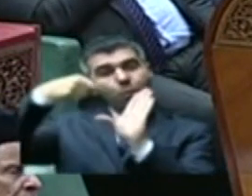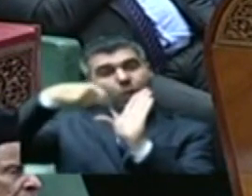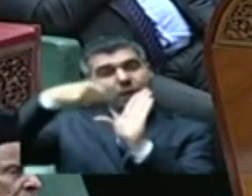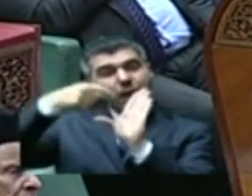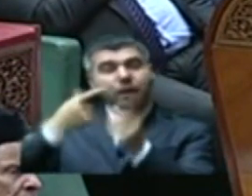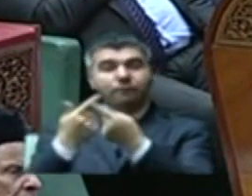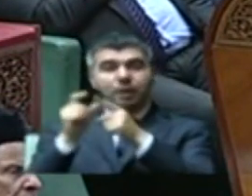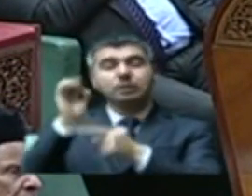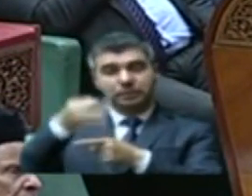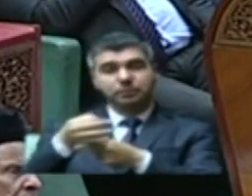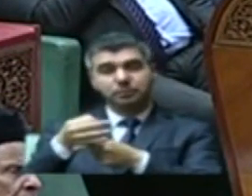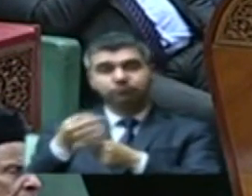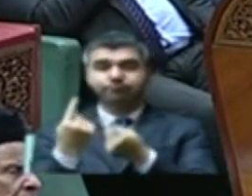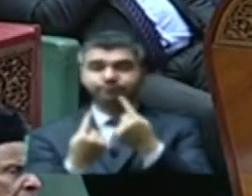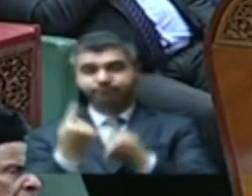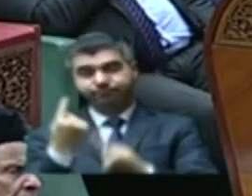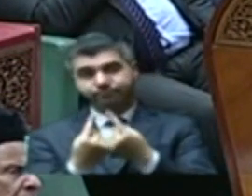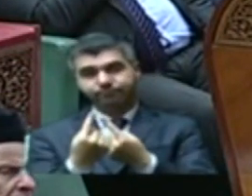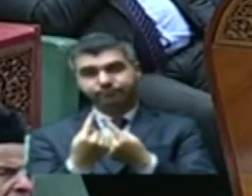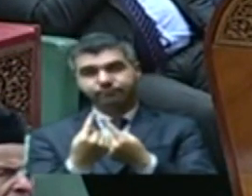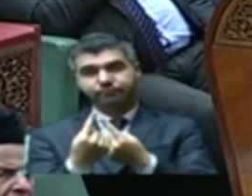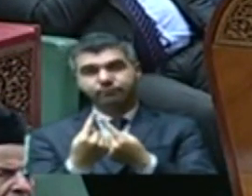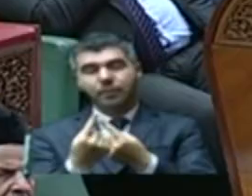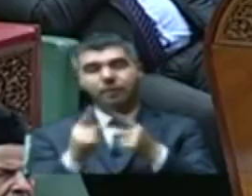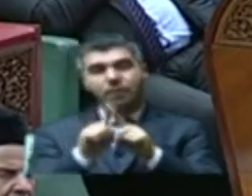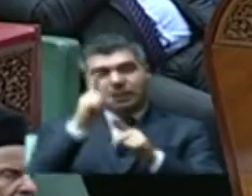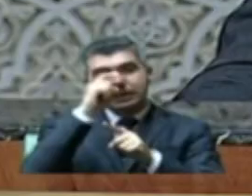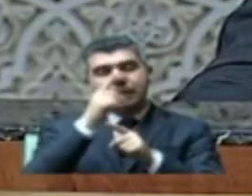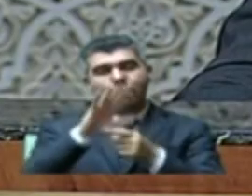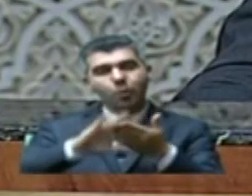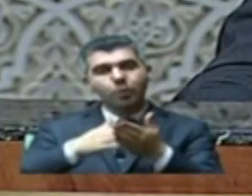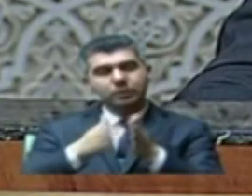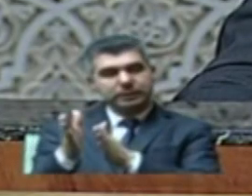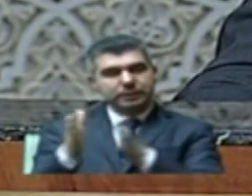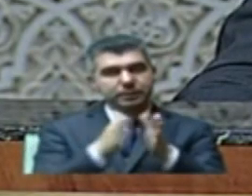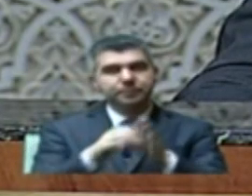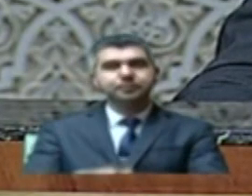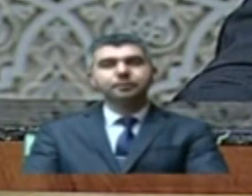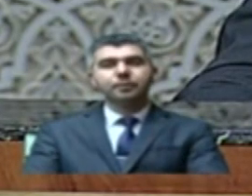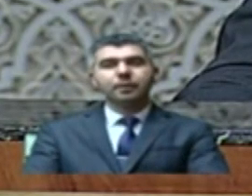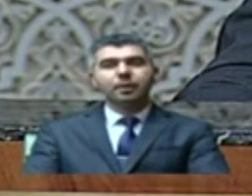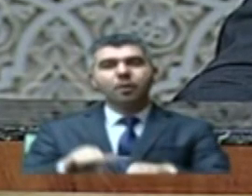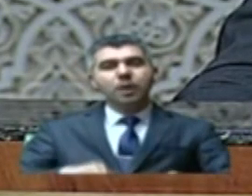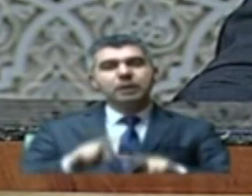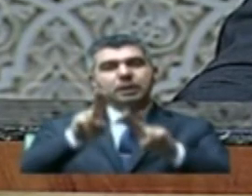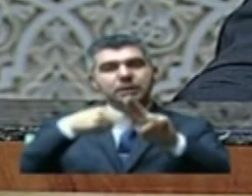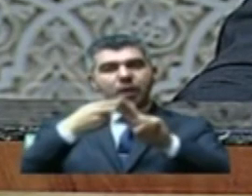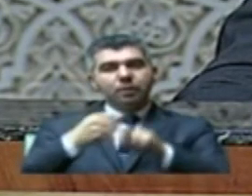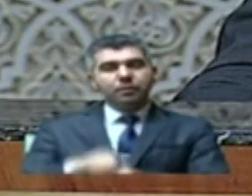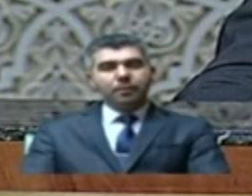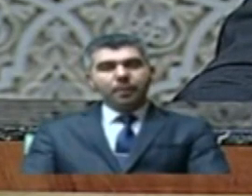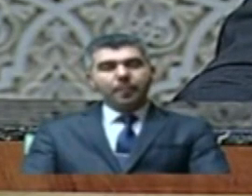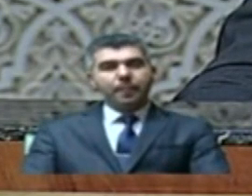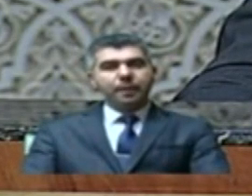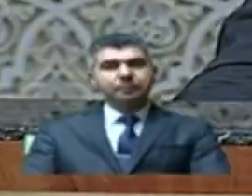خصنا اشني التعاطوا واحد المسؤوليه بواحد الحزم على هذه الامور. شكرا. شكرا السيد المستشار، لكم الكلمه السيد كاتب الدوله لرد